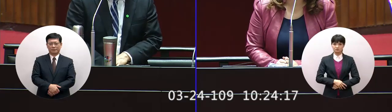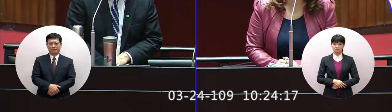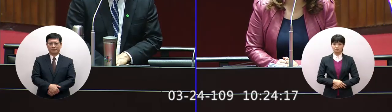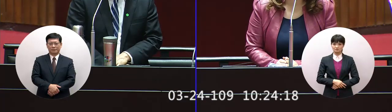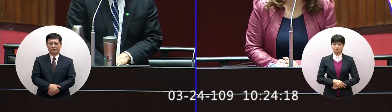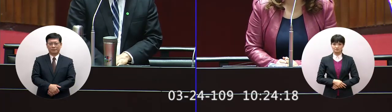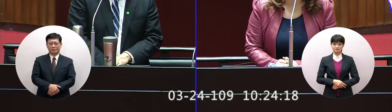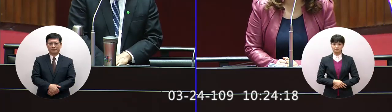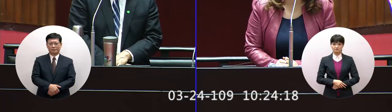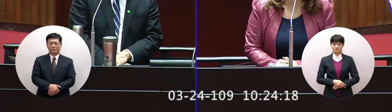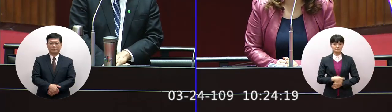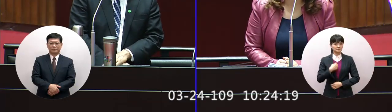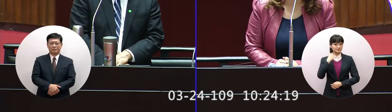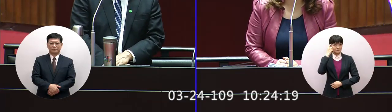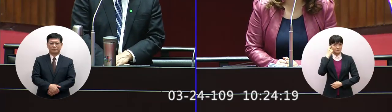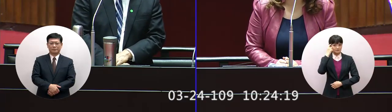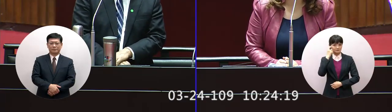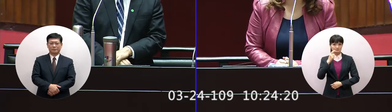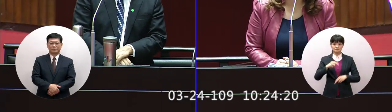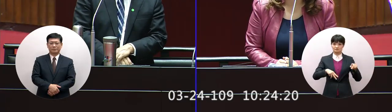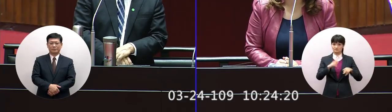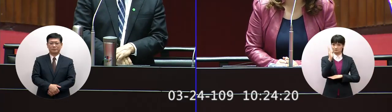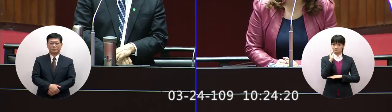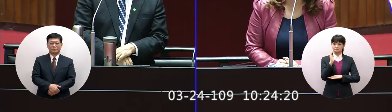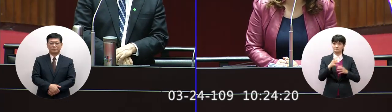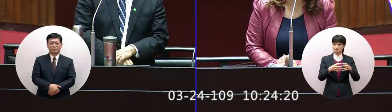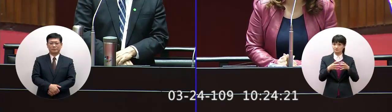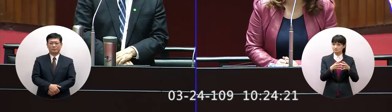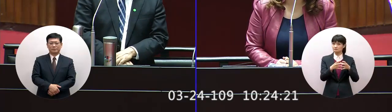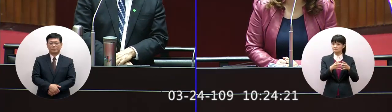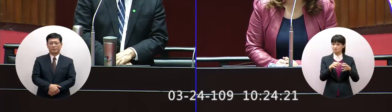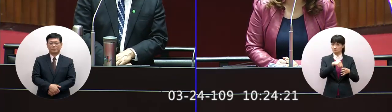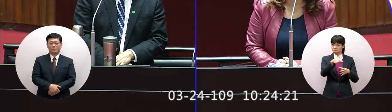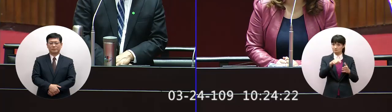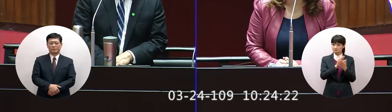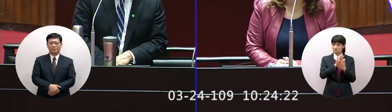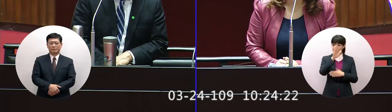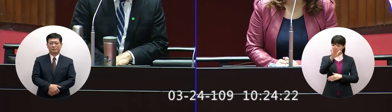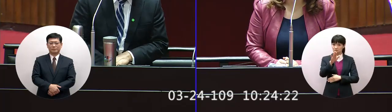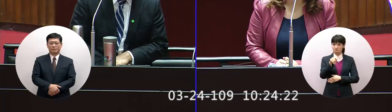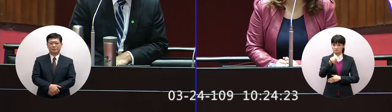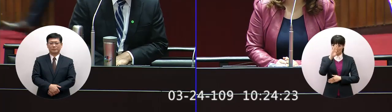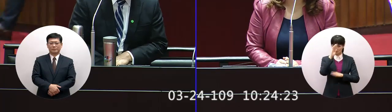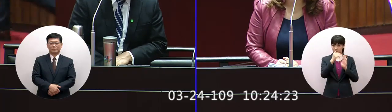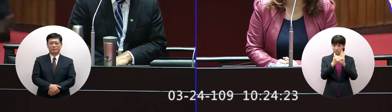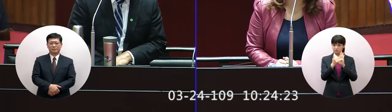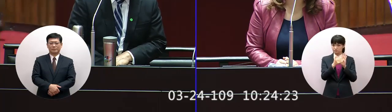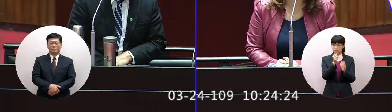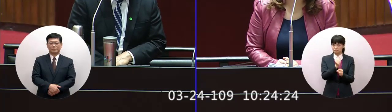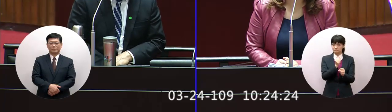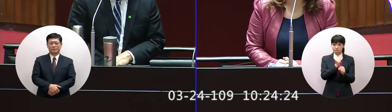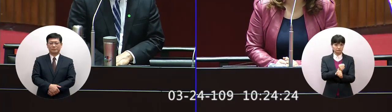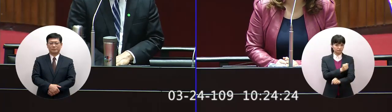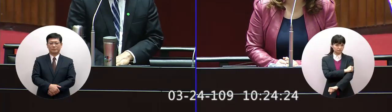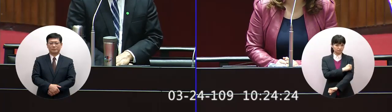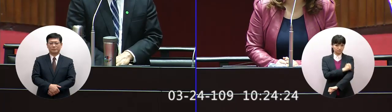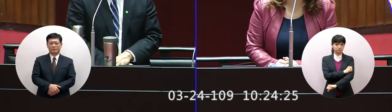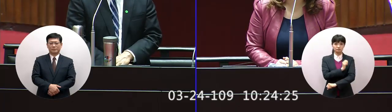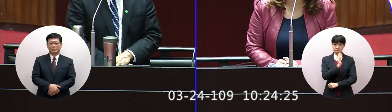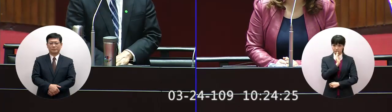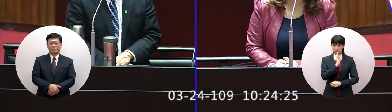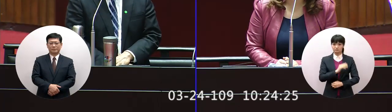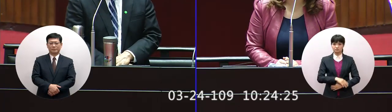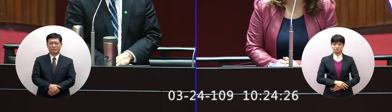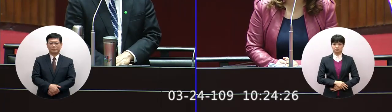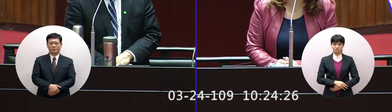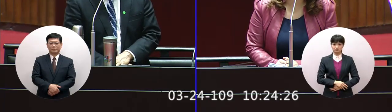好，所以便是说，我在想行政团队在未来这个防疫工作是越来越严峻。好，所以这个部